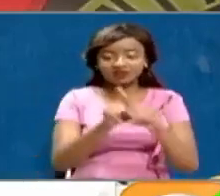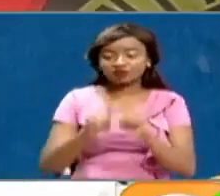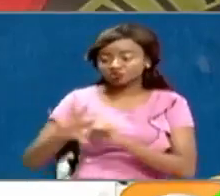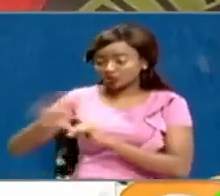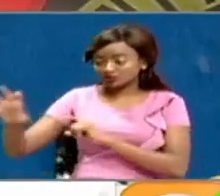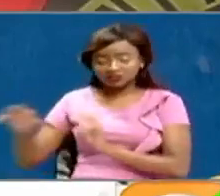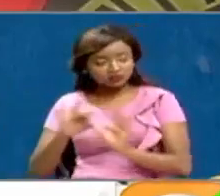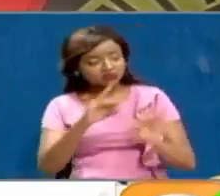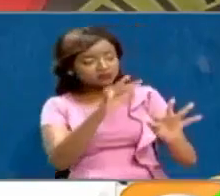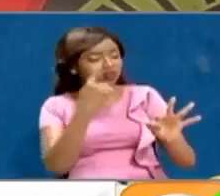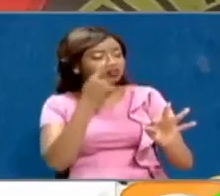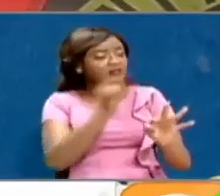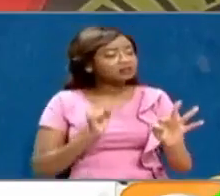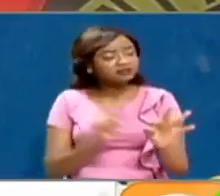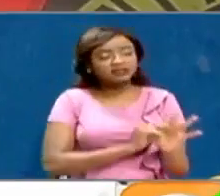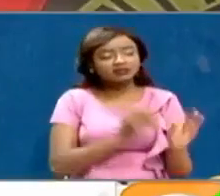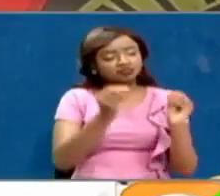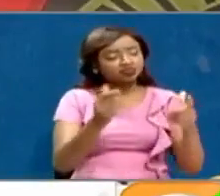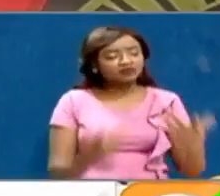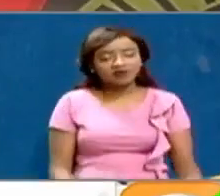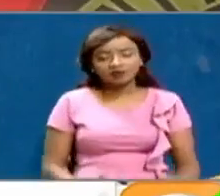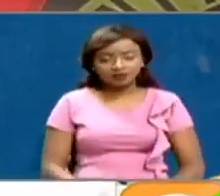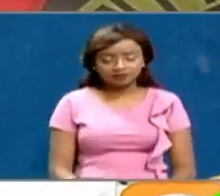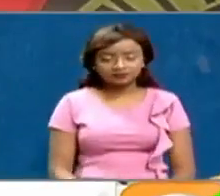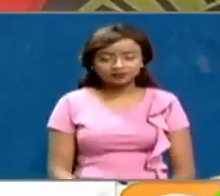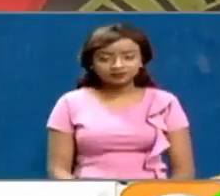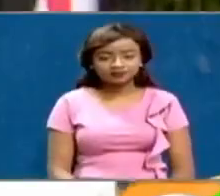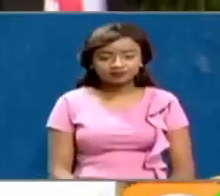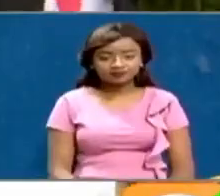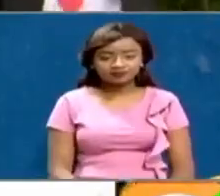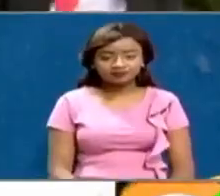macho mtafaruku wa kifedha kutokana na kucheleweshwa kwa mgao huu.